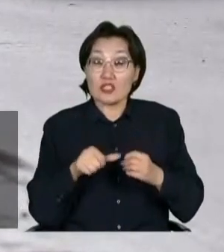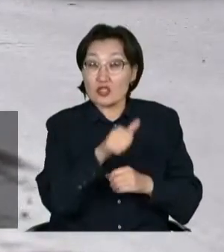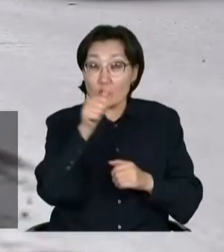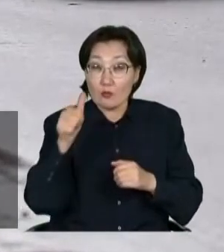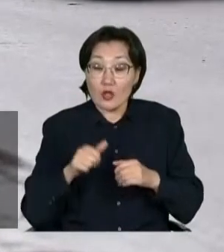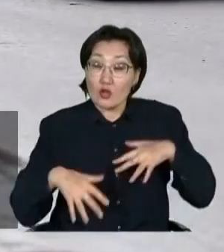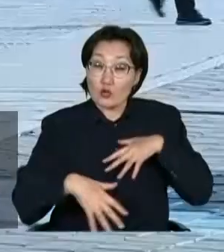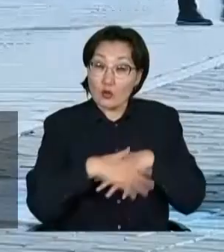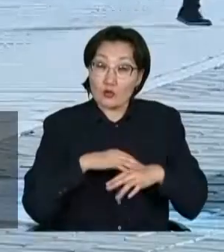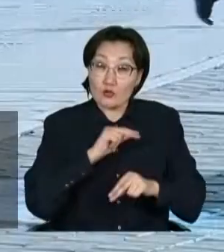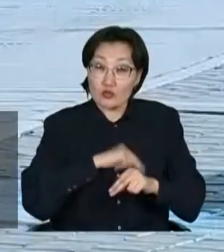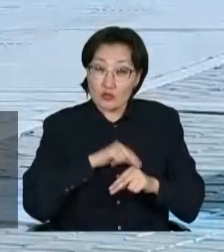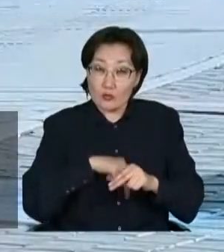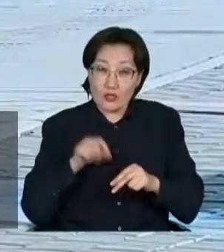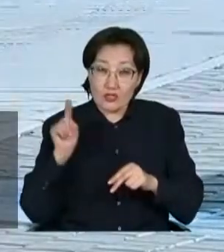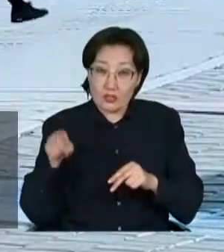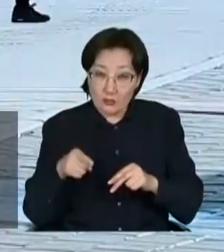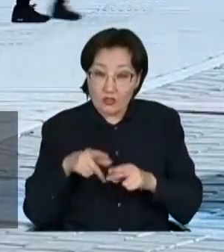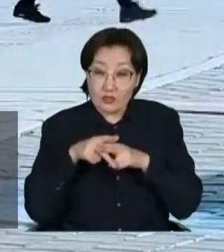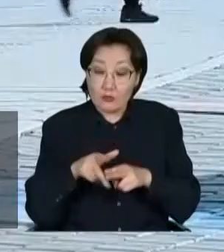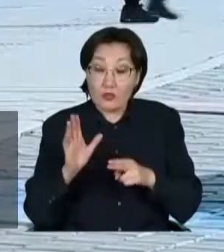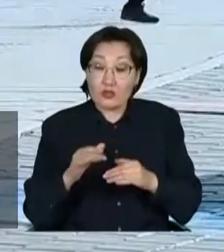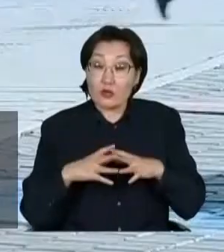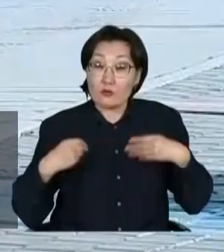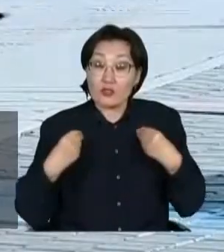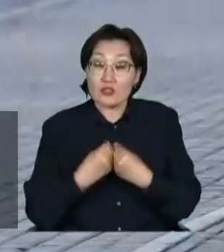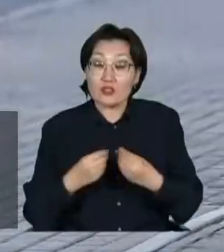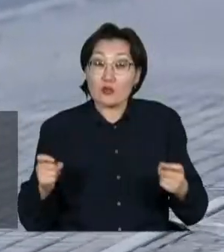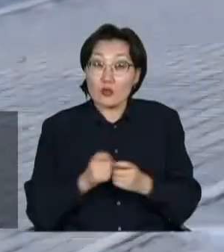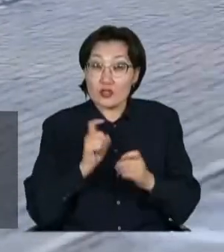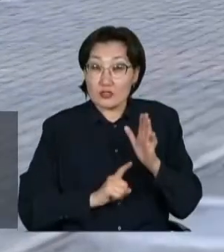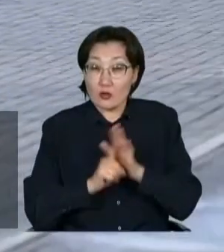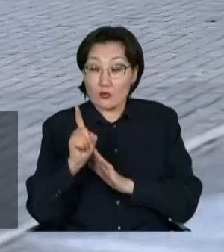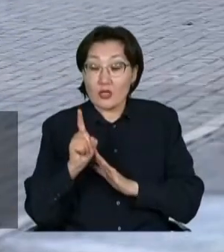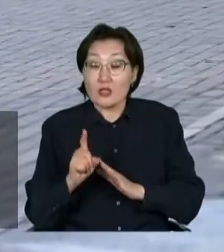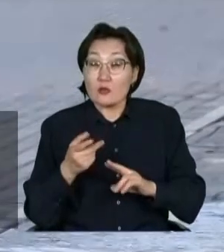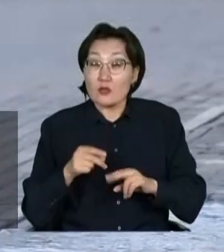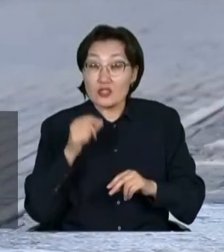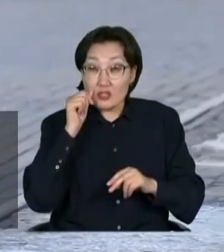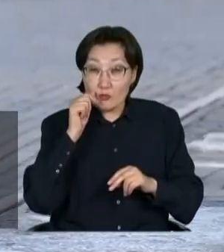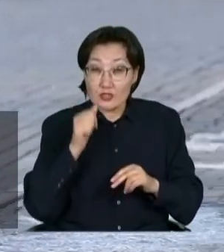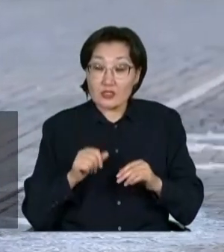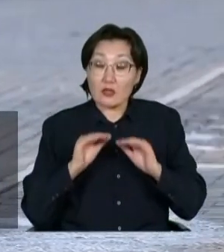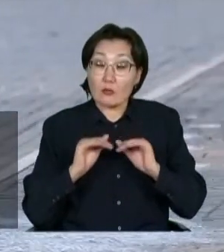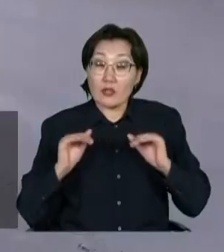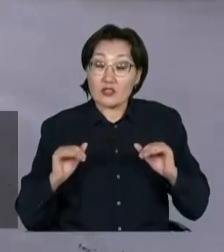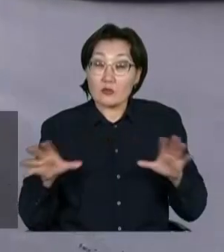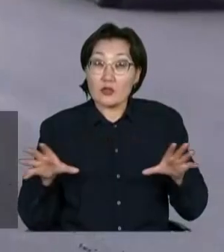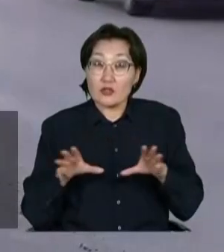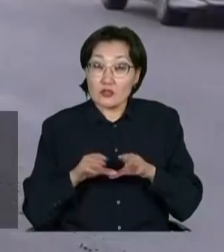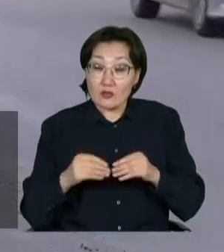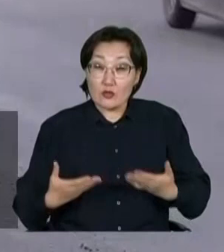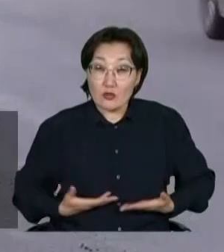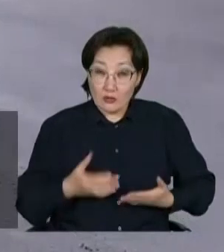дейін қоғамдық жұмыстарға тарту тағы бар. Отбасында ойран жасап, үйінің берекесін қашыратындар енді бала шағасымен бірге